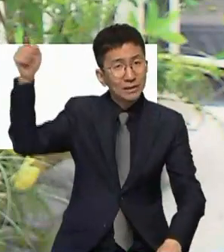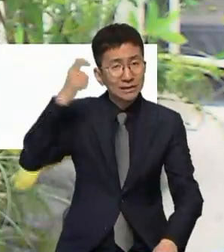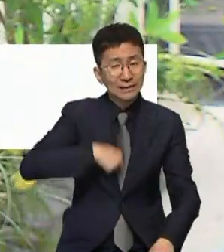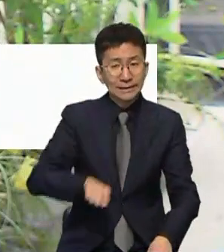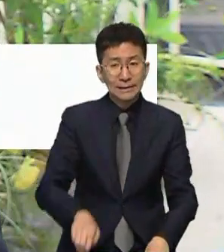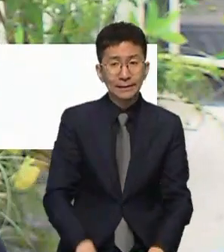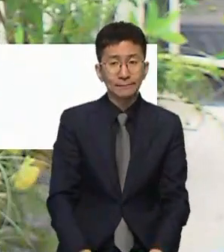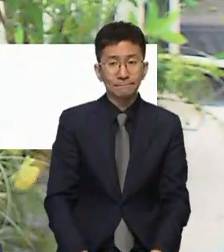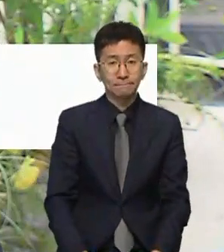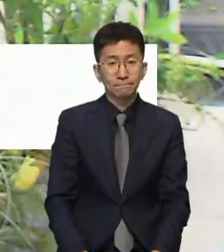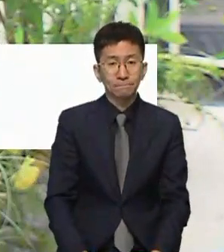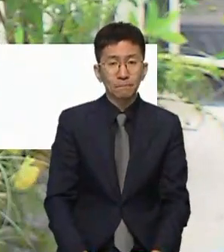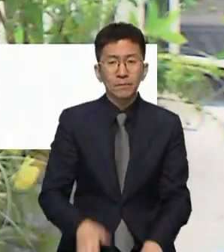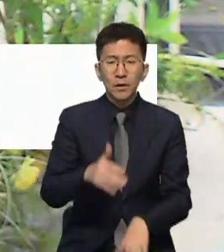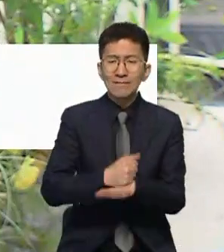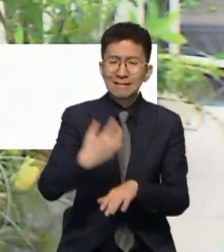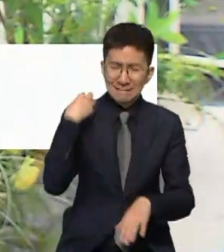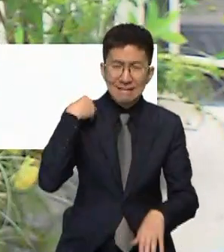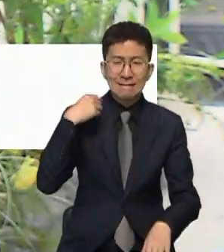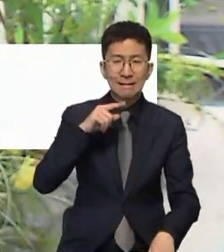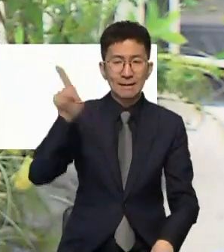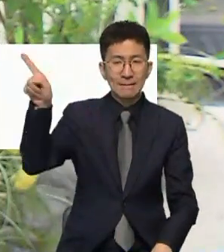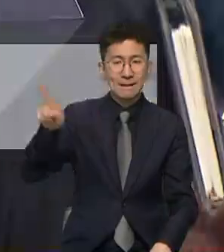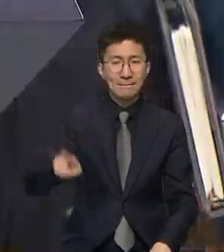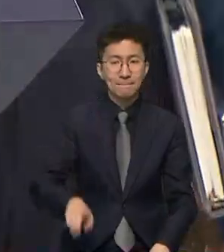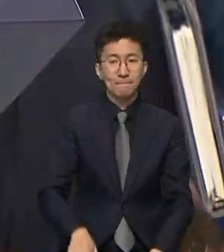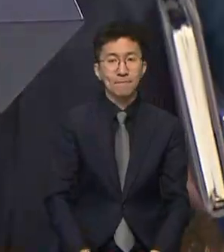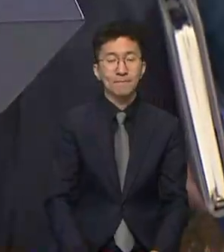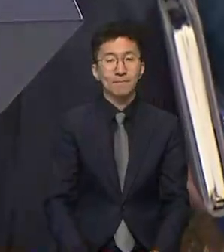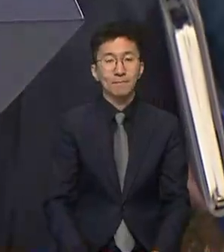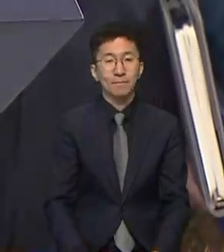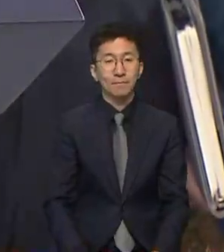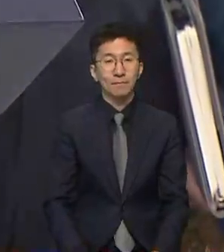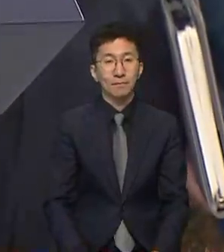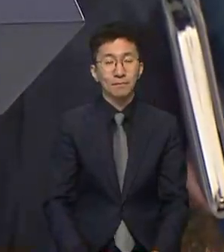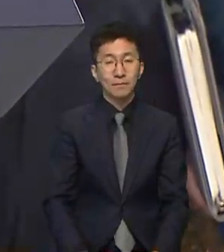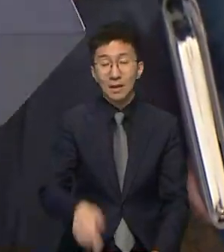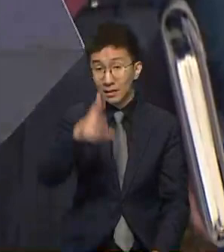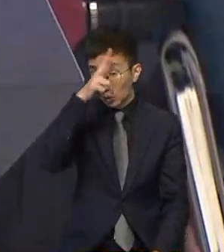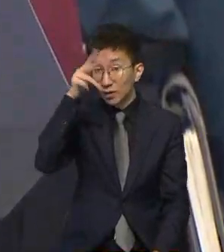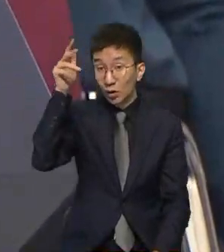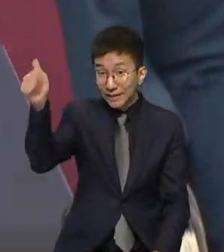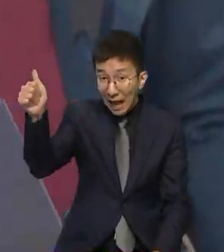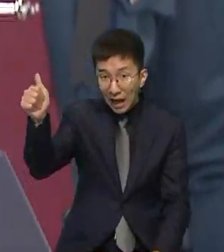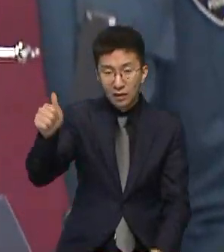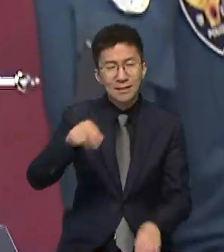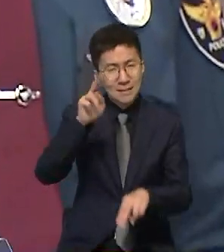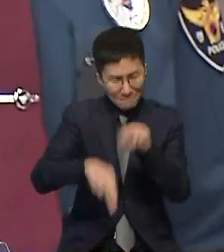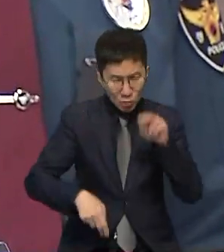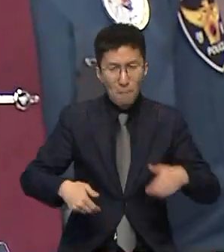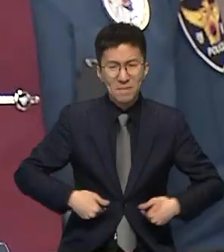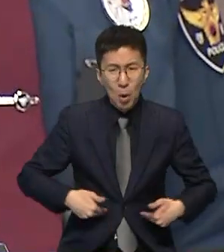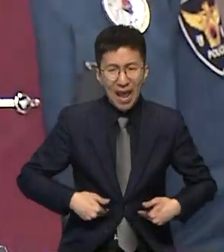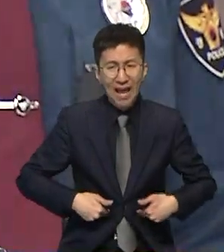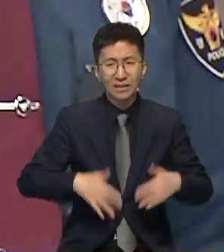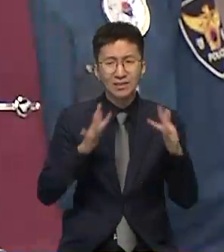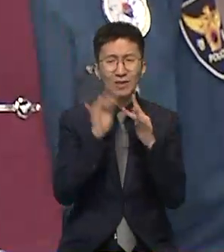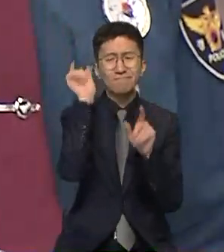부족했다고 생각을 하고 그 부분에 대해서는 책임을 따라야 된다고 생각합니다. 윤희근 경찰청장의 즉각 사퇴를 촉구하는